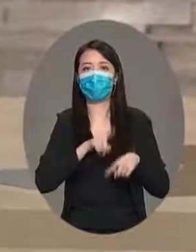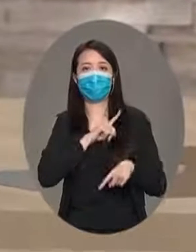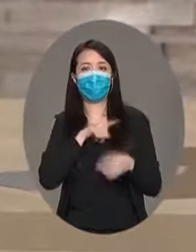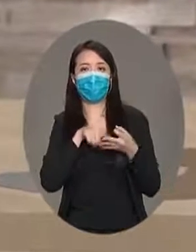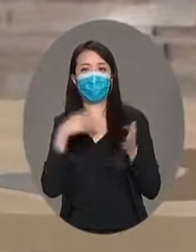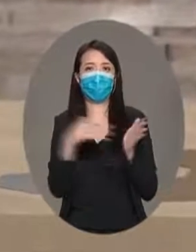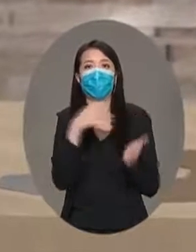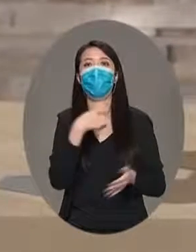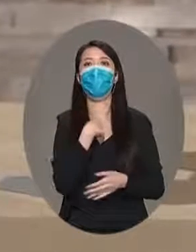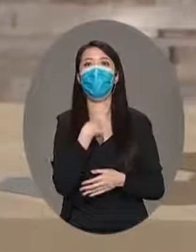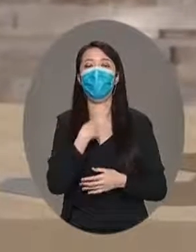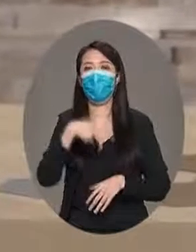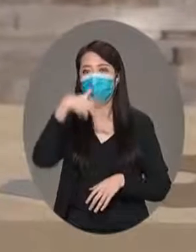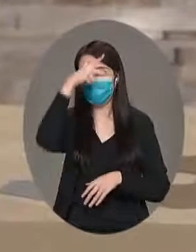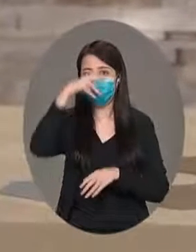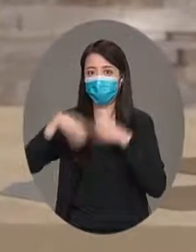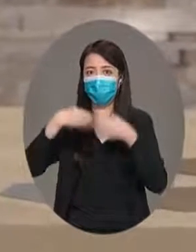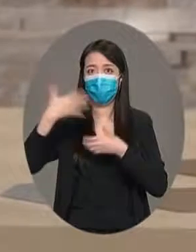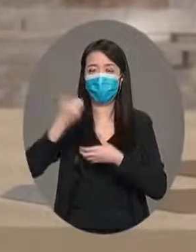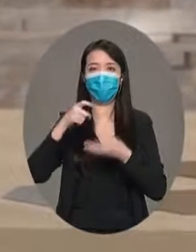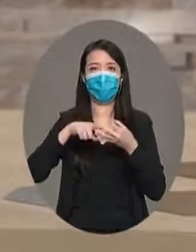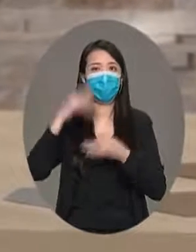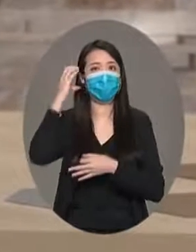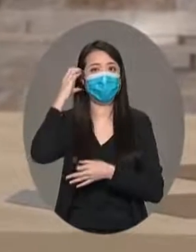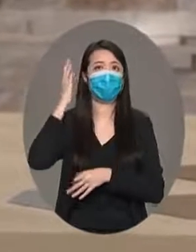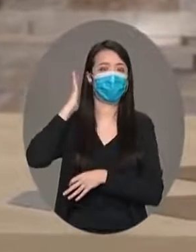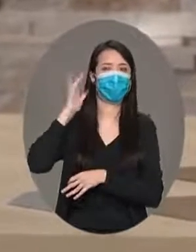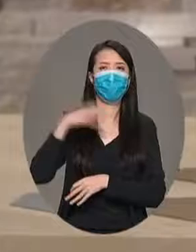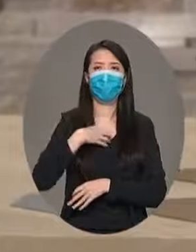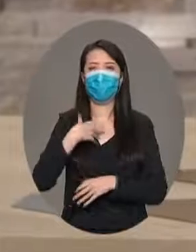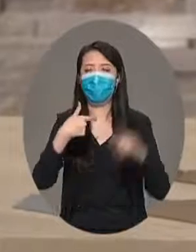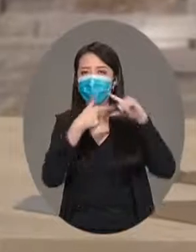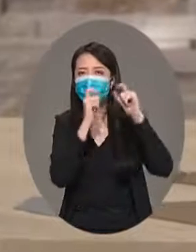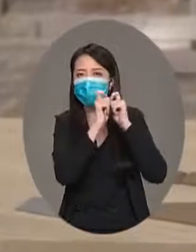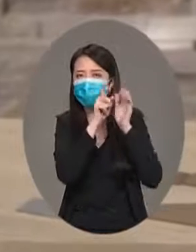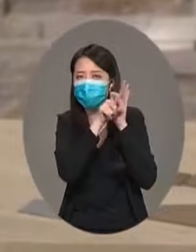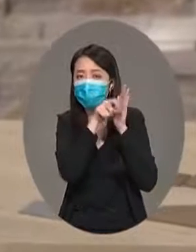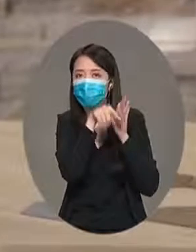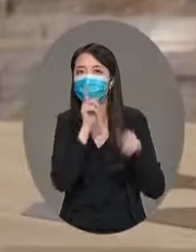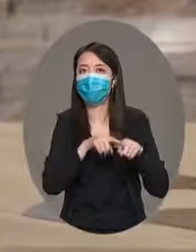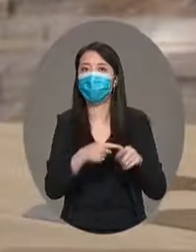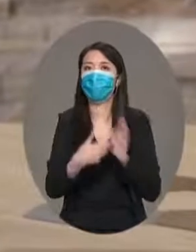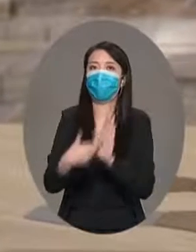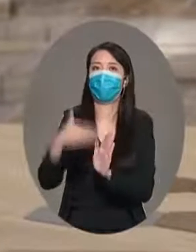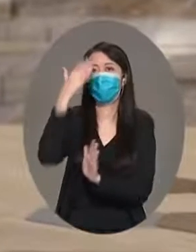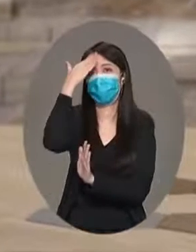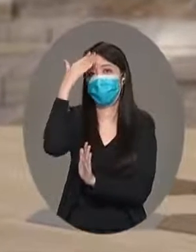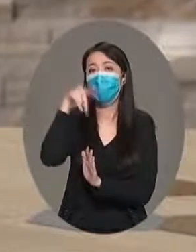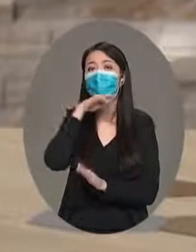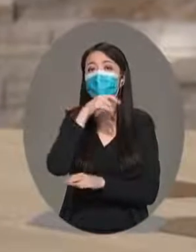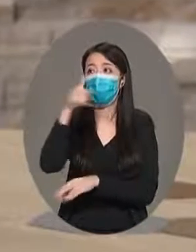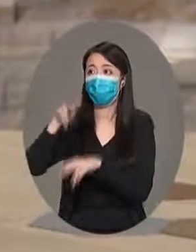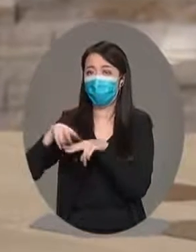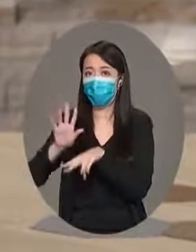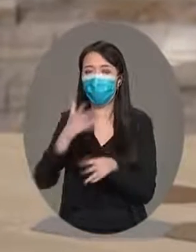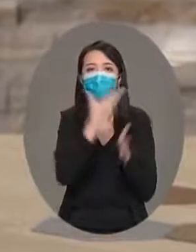記。行政會議召集人陳志思認為，通關碼是風險管理措施，不用到內地的人士就無需